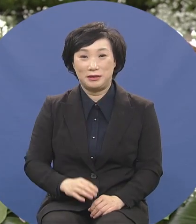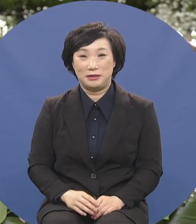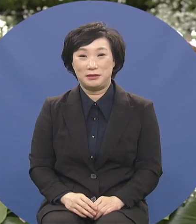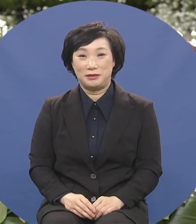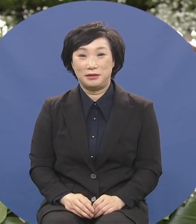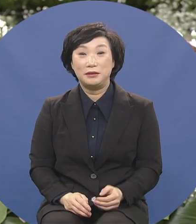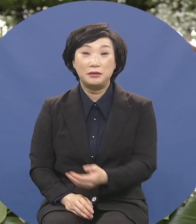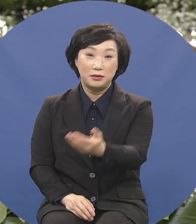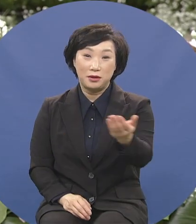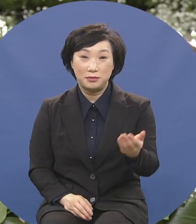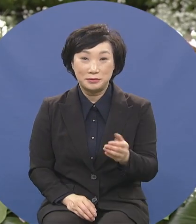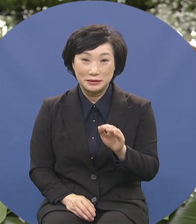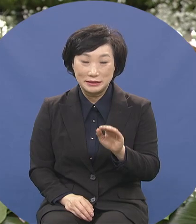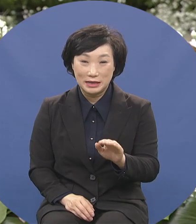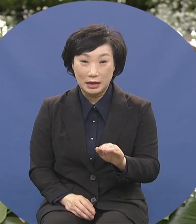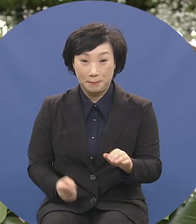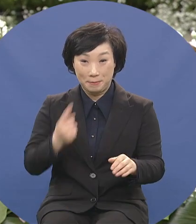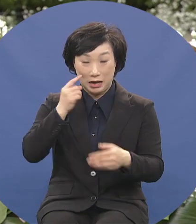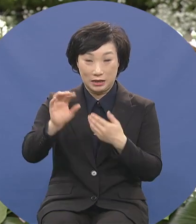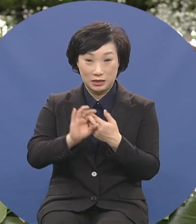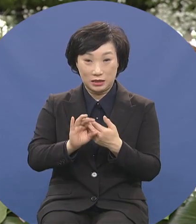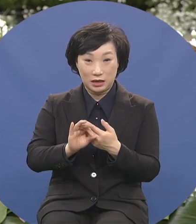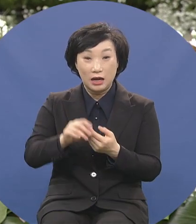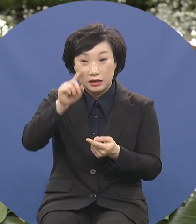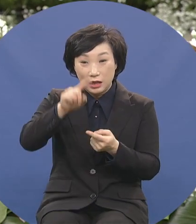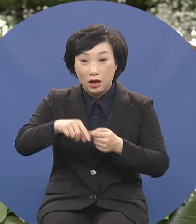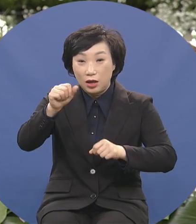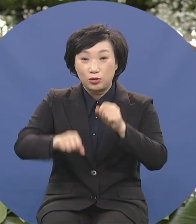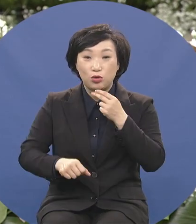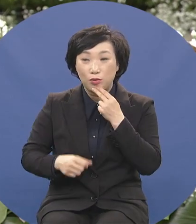여러분, 만약에 그렇지 못하면